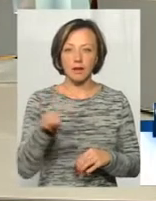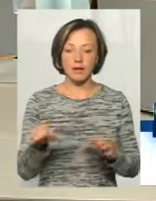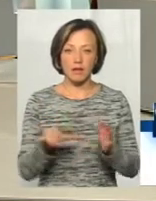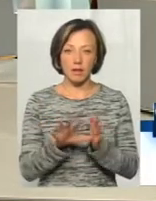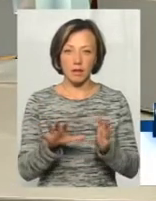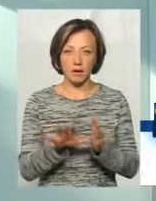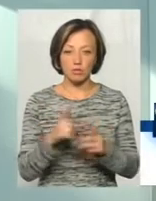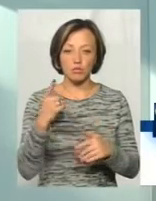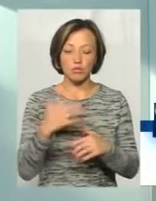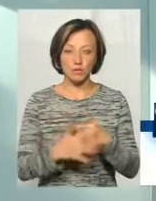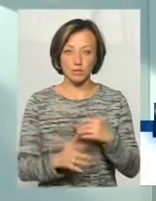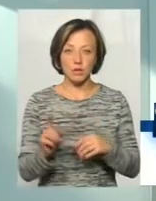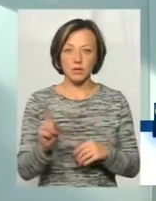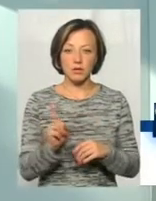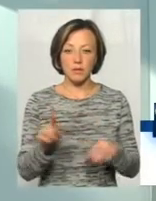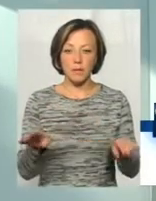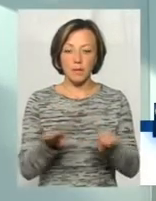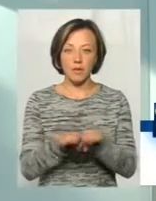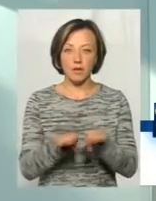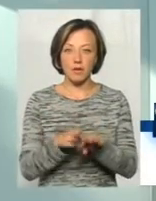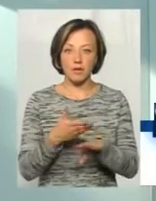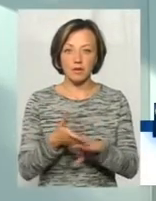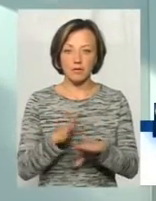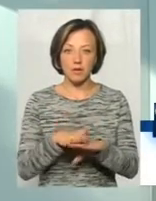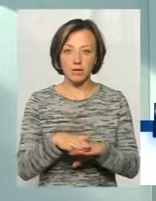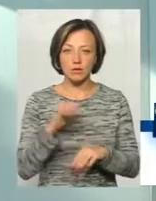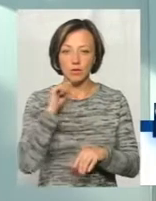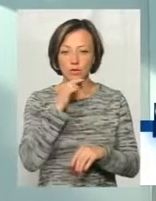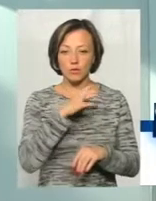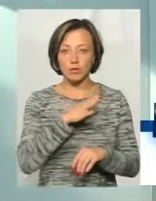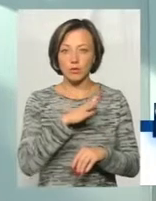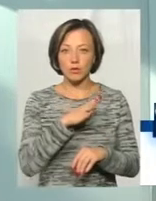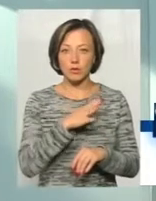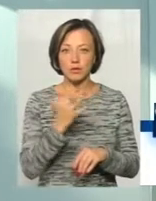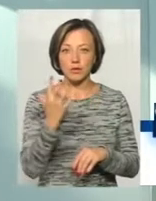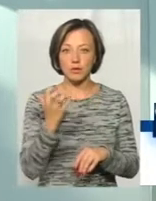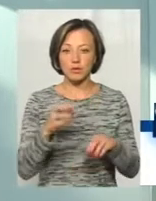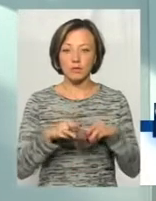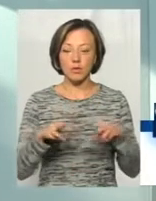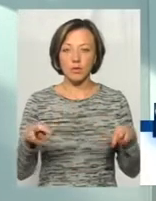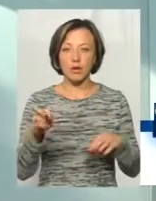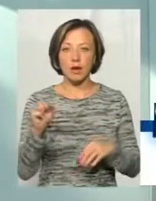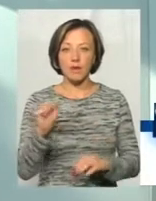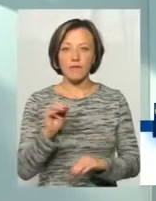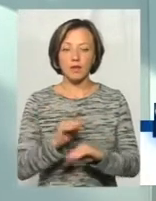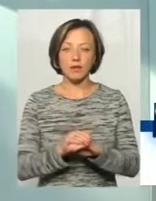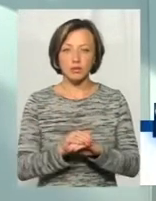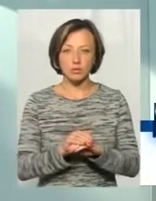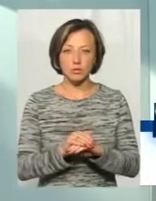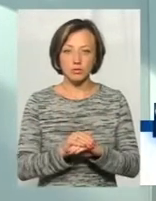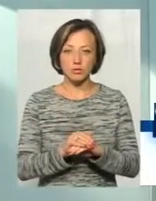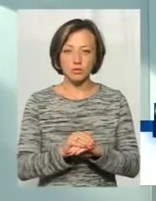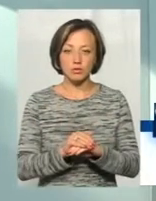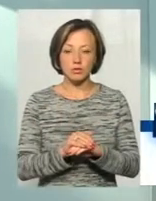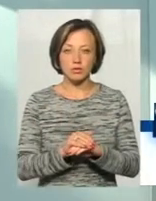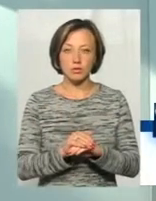Зрозуміло, порівняти важко, оскільки зекономлено було 500 мільйонів, а фактично, за